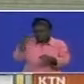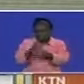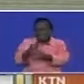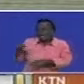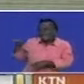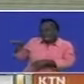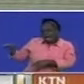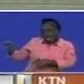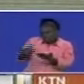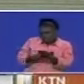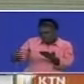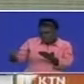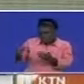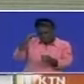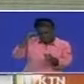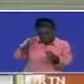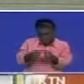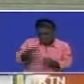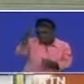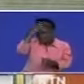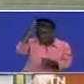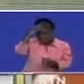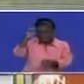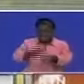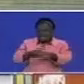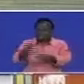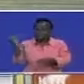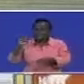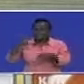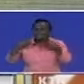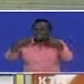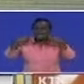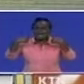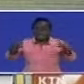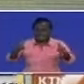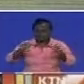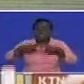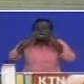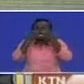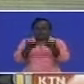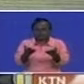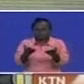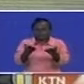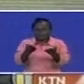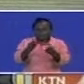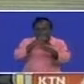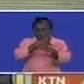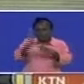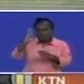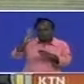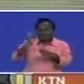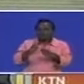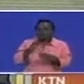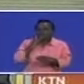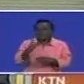hii, mtazamaji, utakumbuka siku ya Jumatatu pale waziri wa elimu Profesa Jacob Kaimenyi alipotangaza matokeo ya watahiniwa zaidi ya